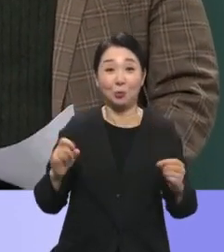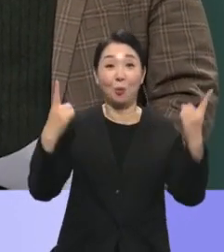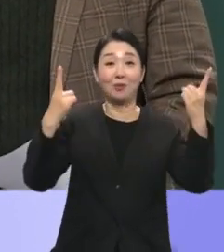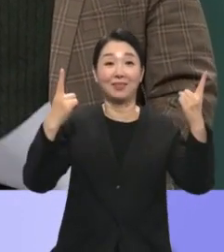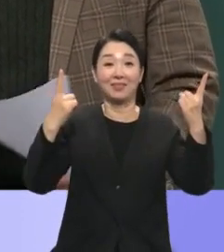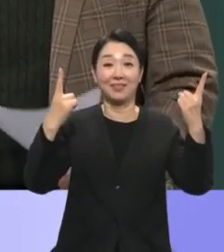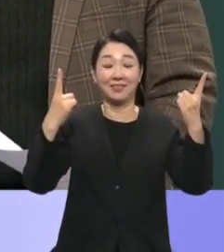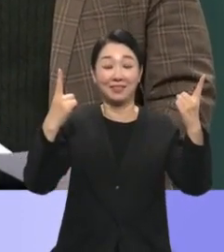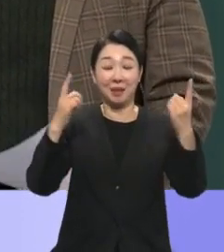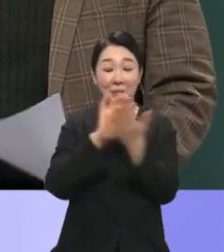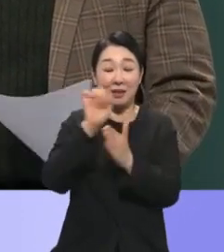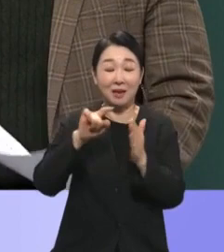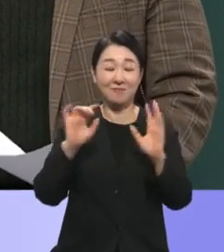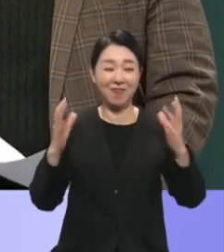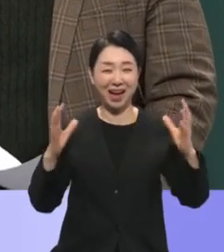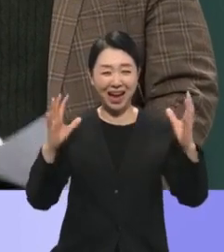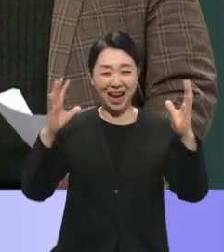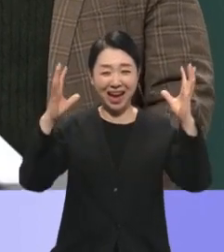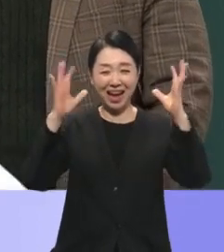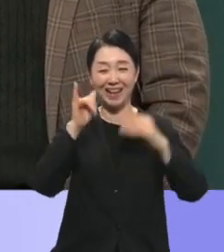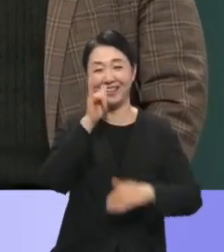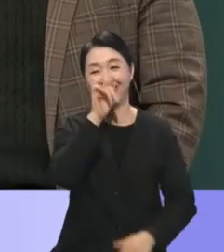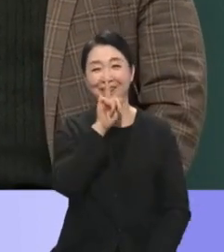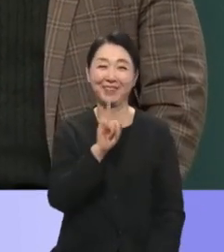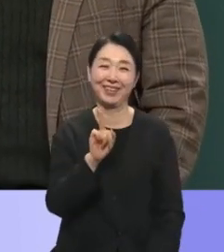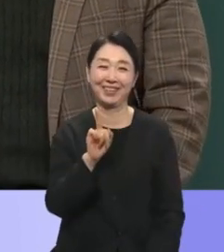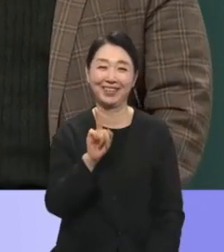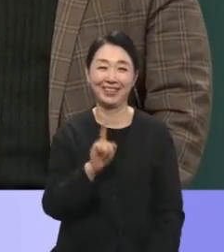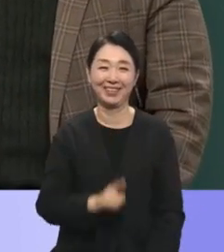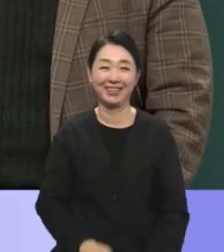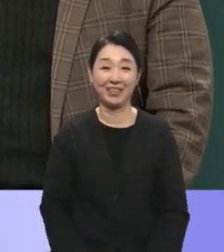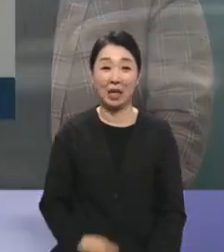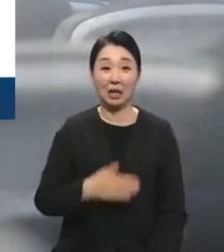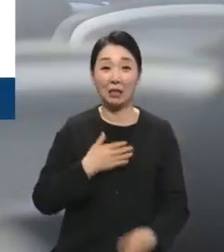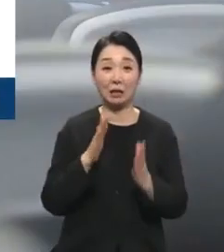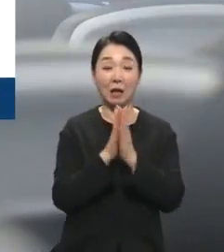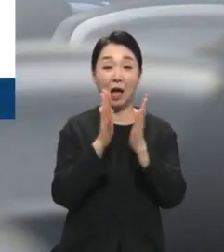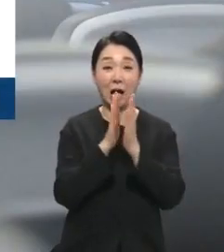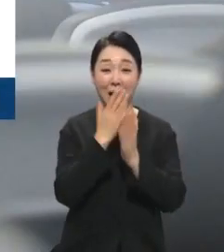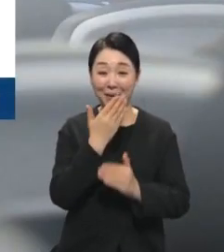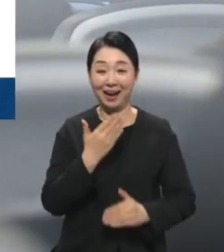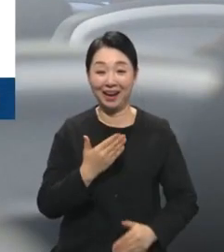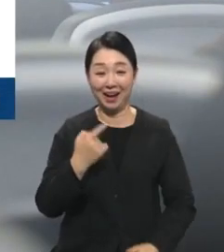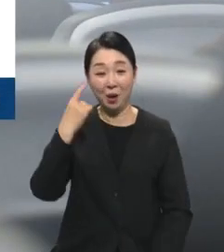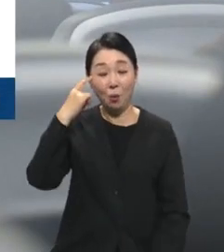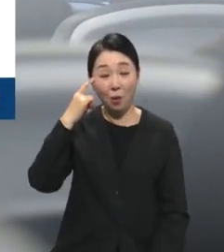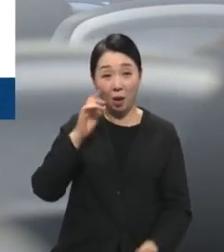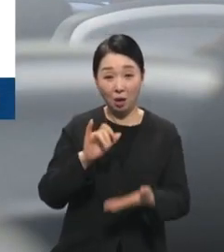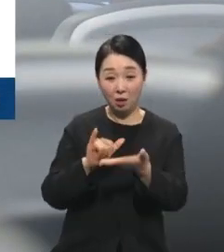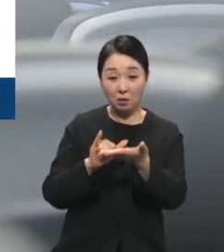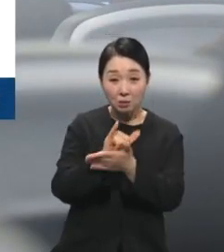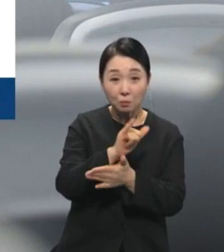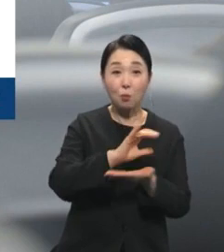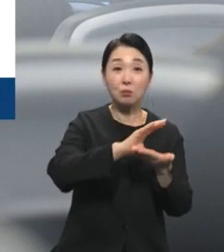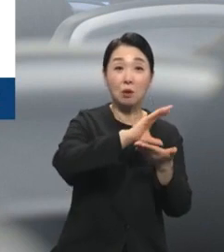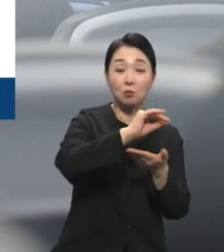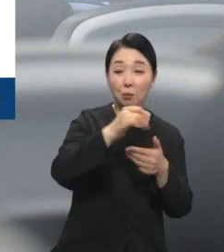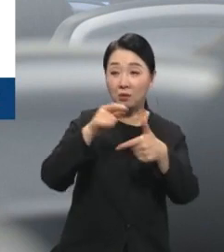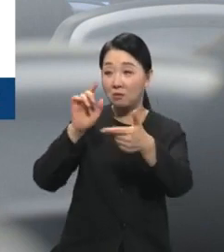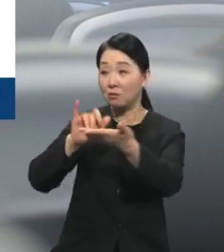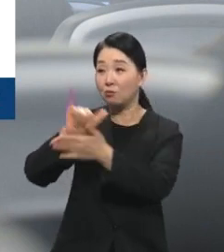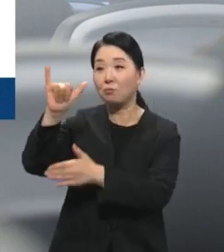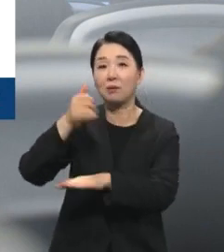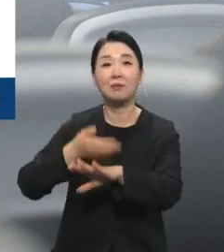승객들 박 성 이런 것들이 좀 폭발했다고 합니다 저 같아도 박수 쳤습니다 왜냐면은 김포에서 가는 거랑 인터넷에서 가는 거랑